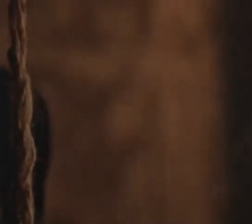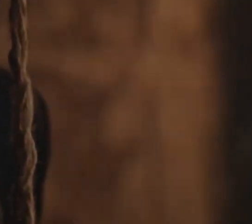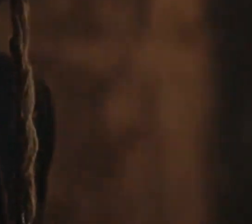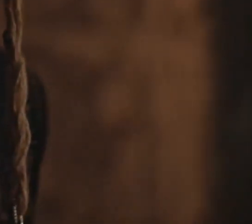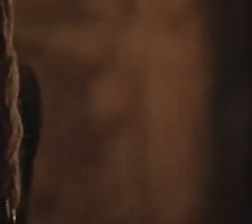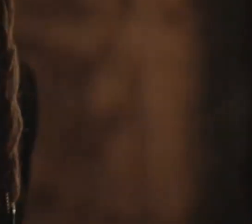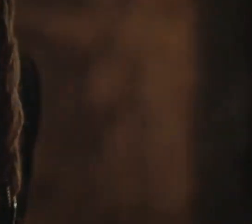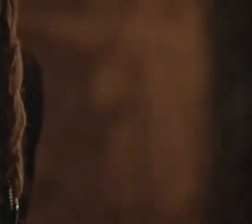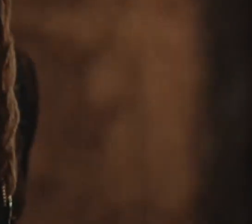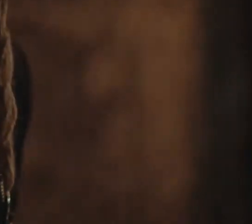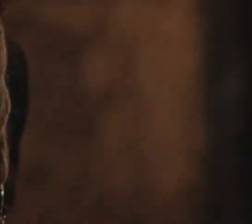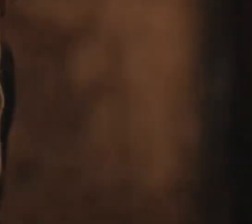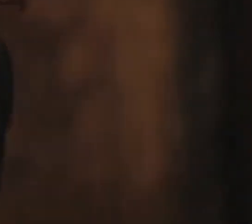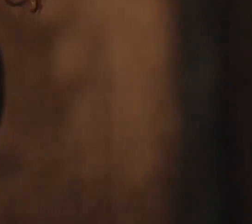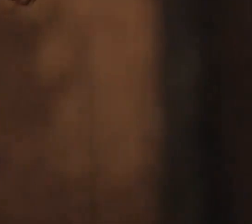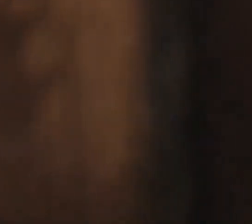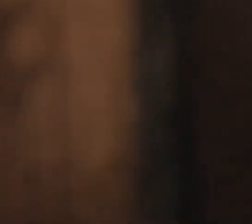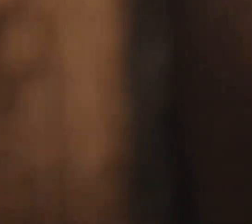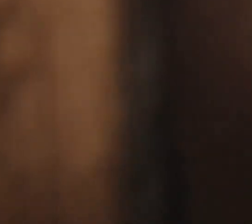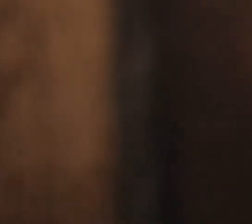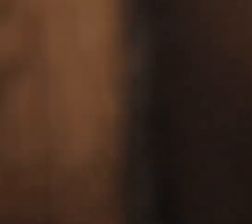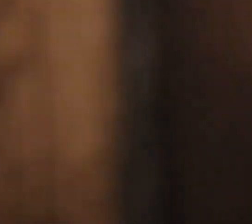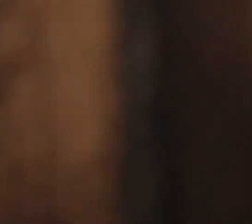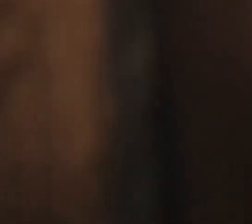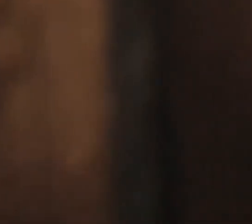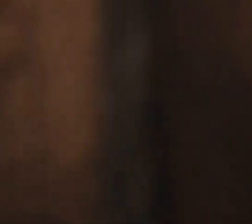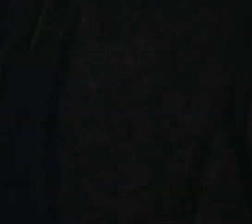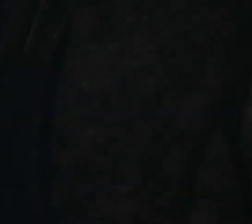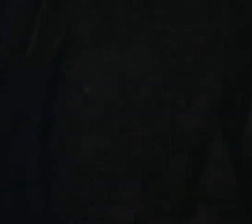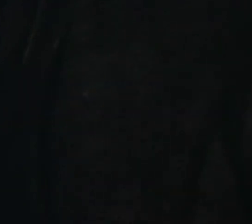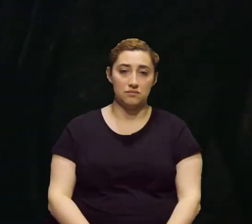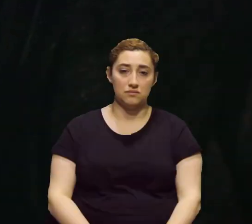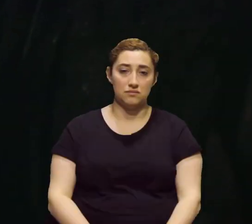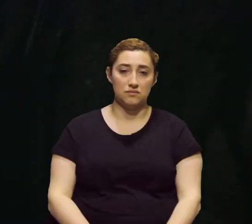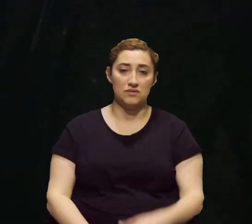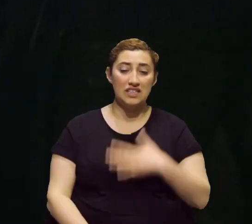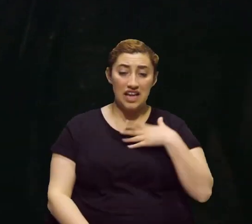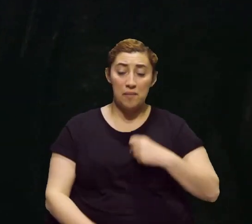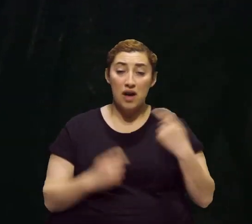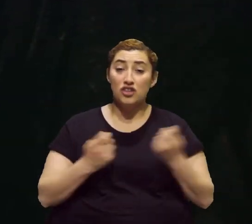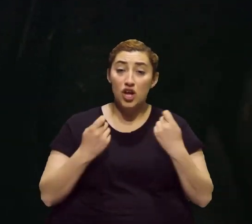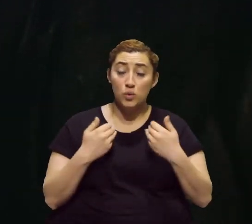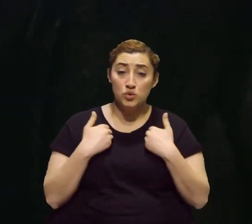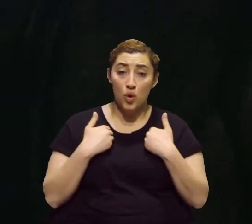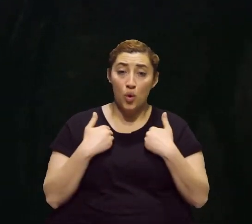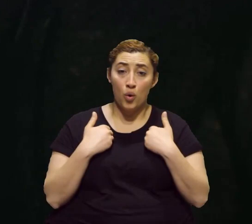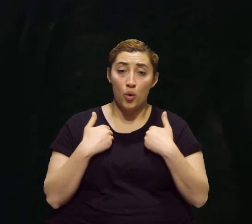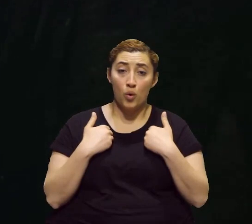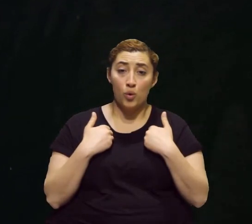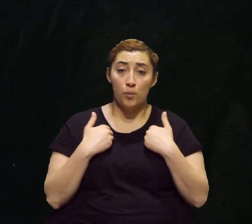Affedin be kardeşim beni. Gözünün önüne döndü, titriyor. Var gücümle dayanmaya çalışıyorum.